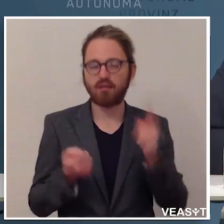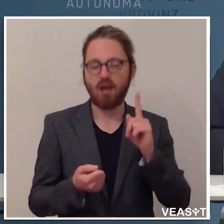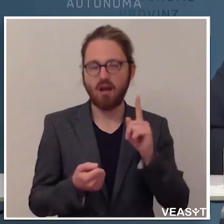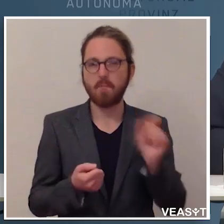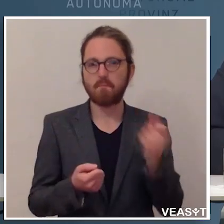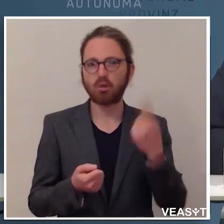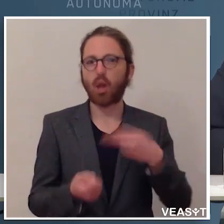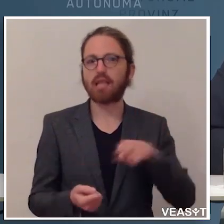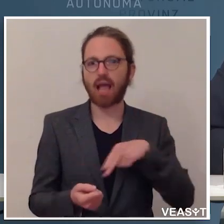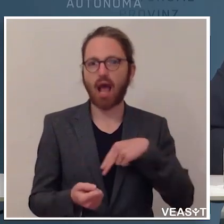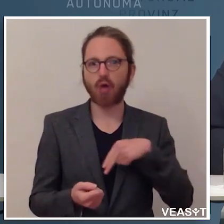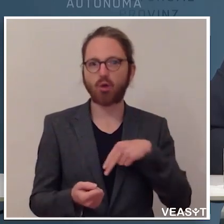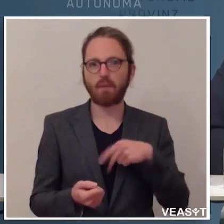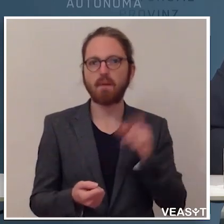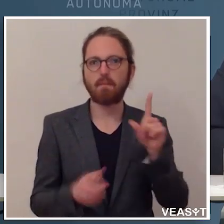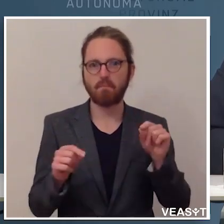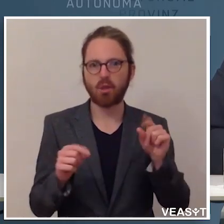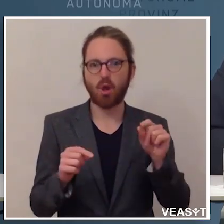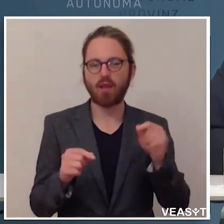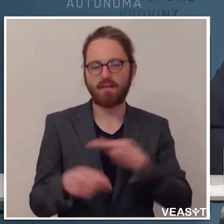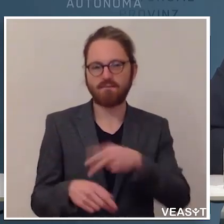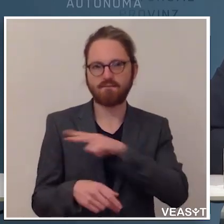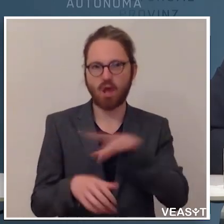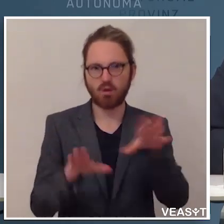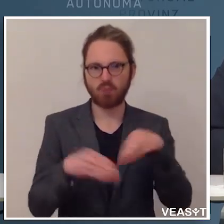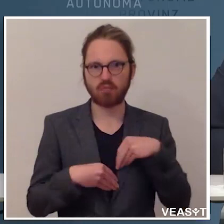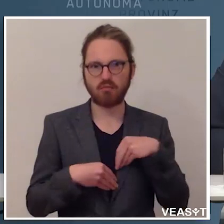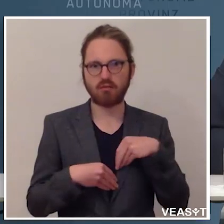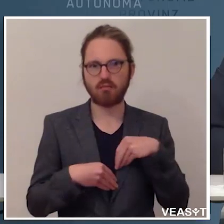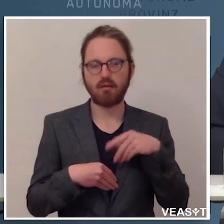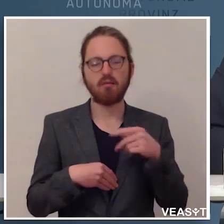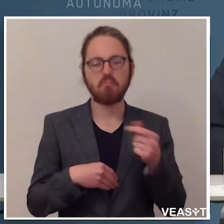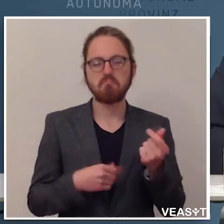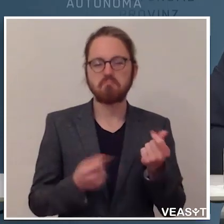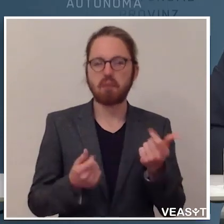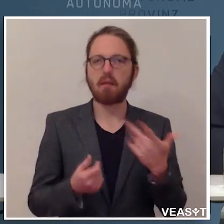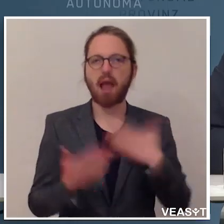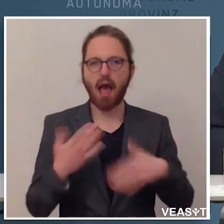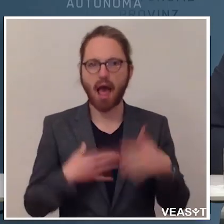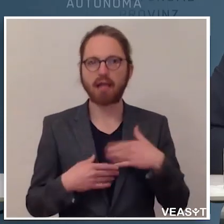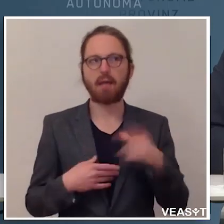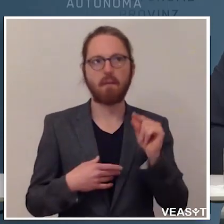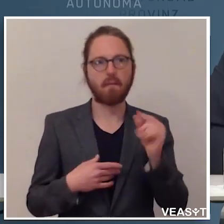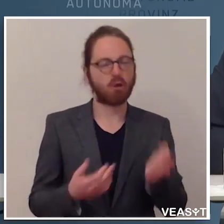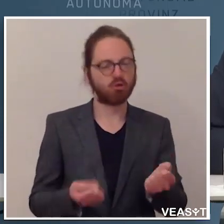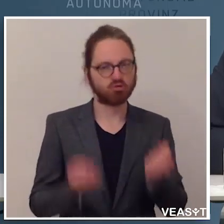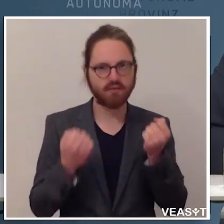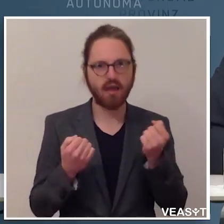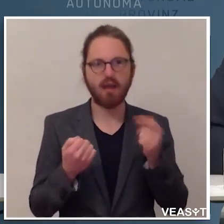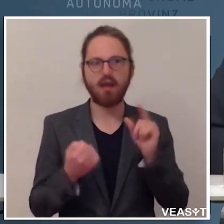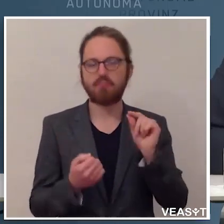Verantwortung übernehmen in jeder Phase. Das ist manchmal angenehmer, manchmal weniger, manchmal schwieriger, auch